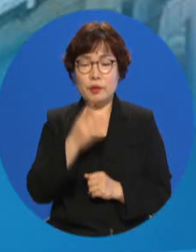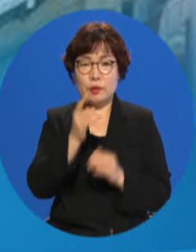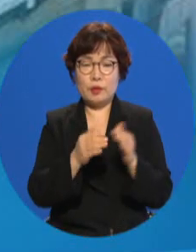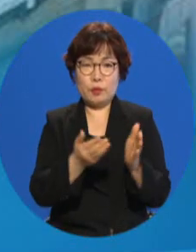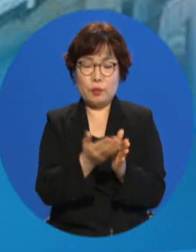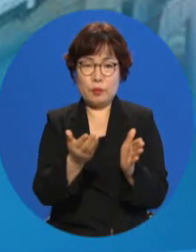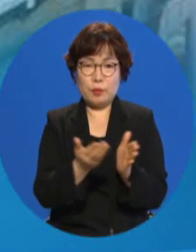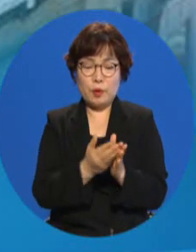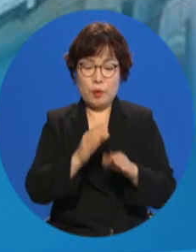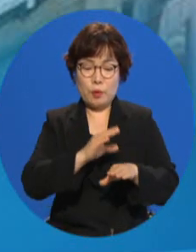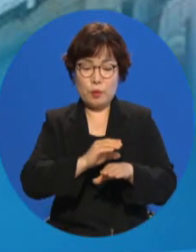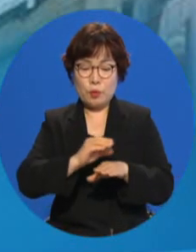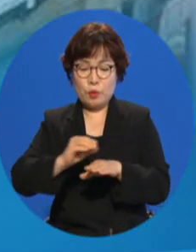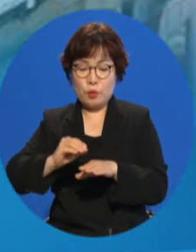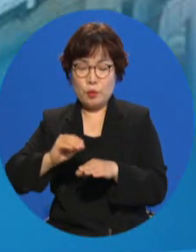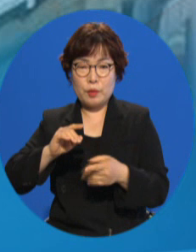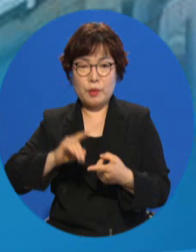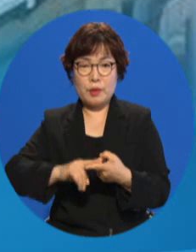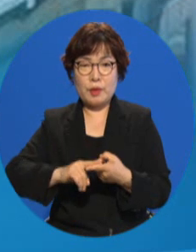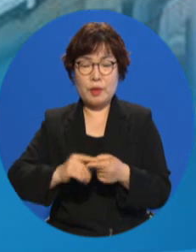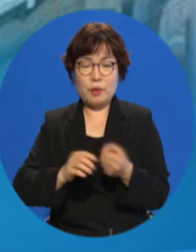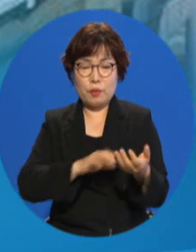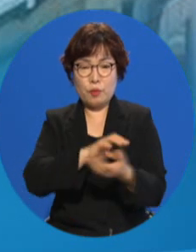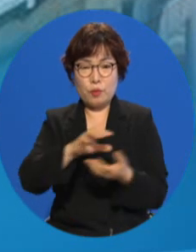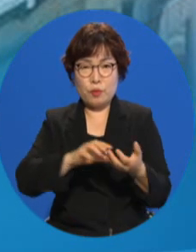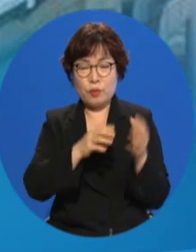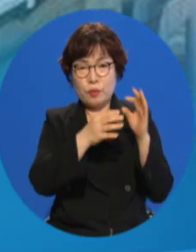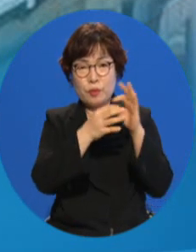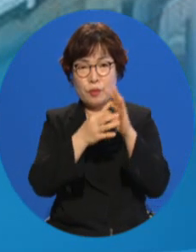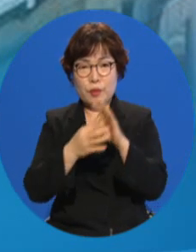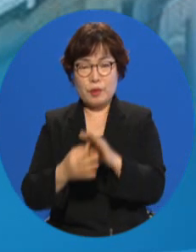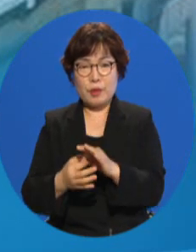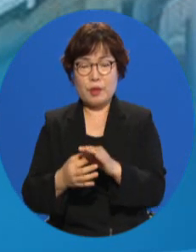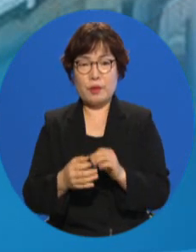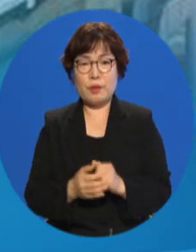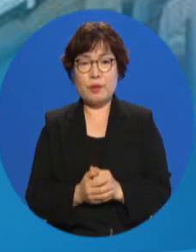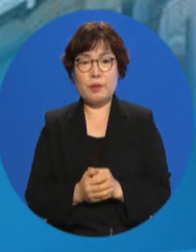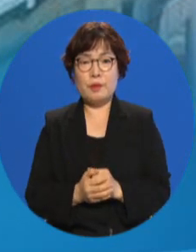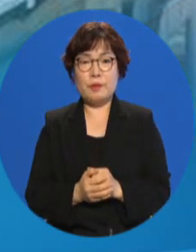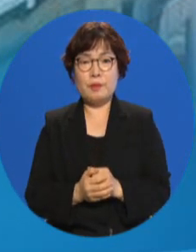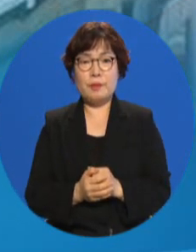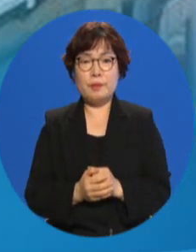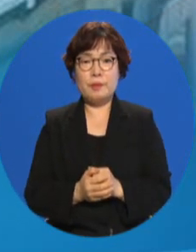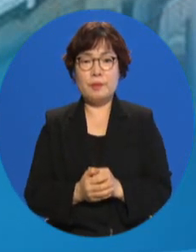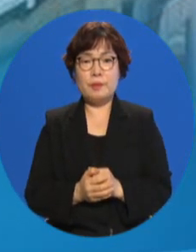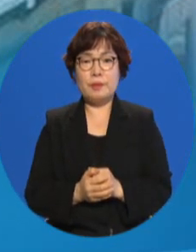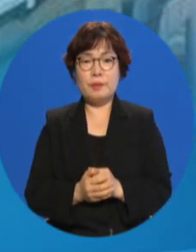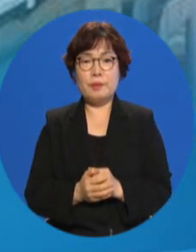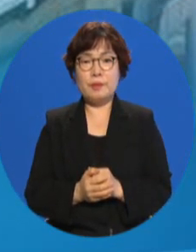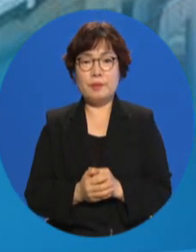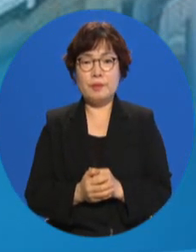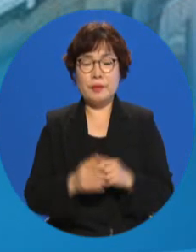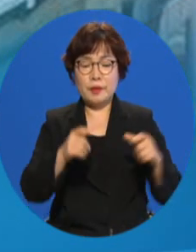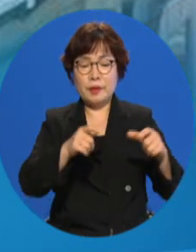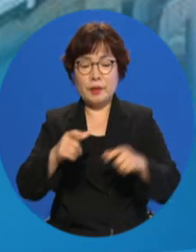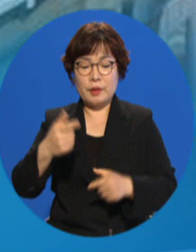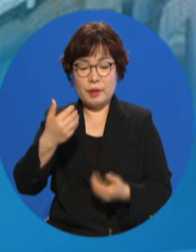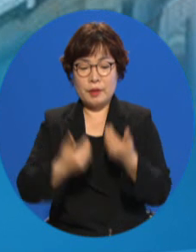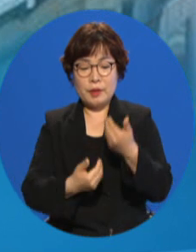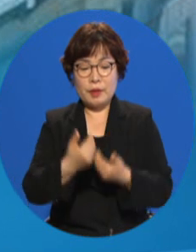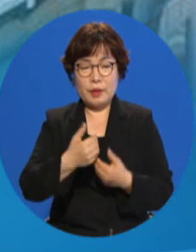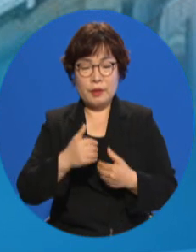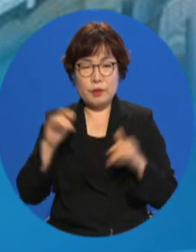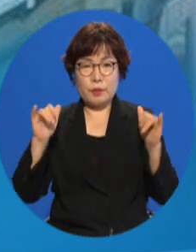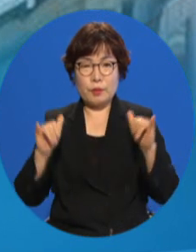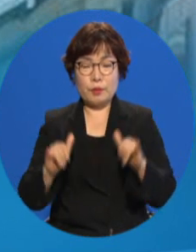순천만 운송 시스템인 소형 경전철 스카이큐브의 운행 중단을 둘러싼 논란이 끊이지 않고 있습니다. 지역 간 갈등까지